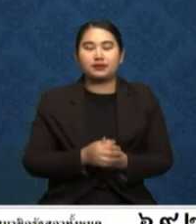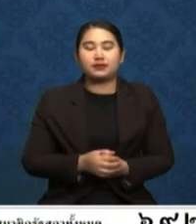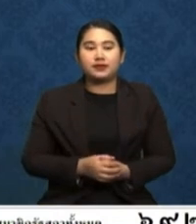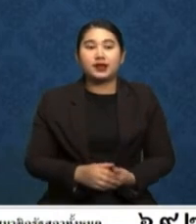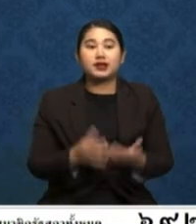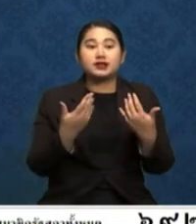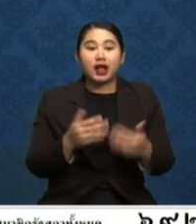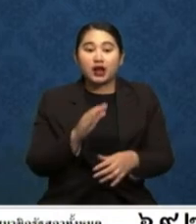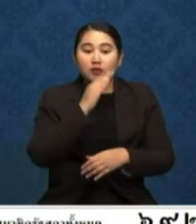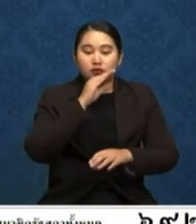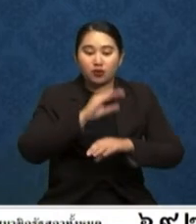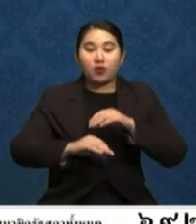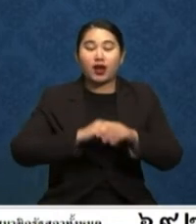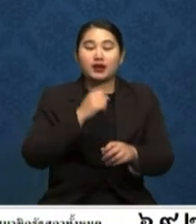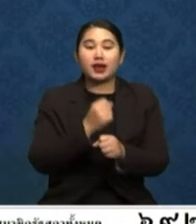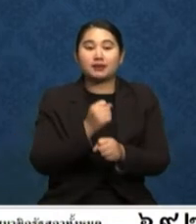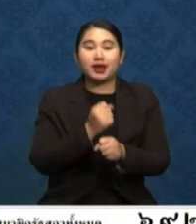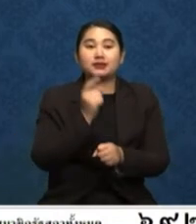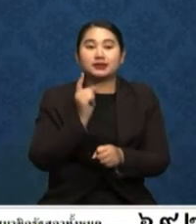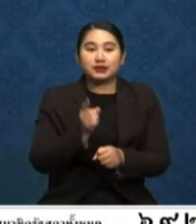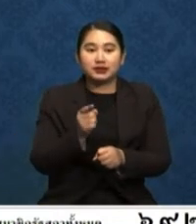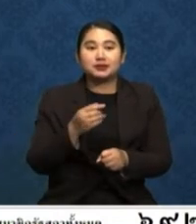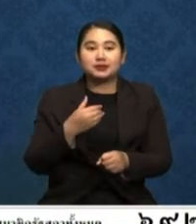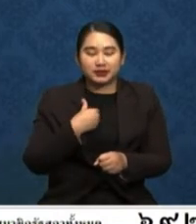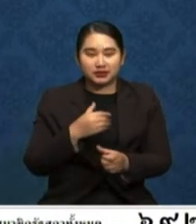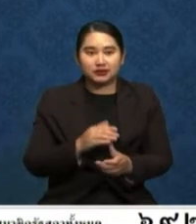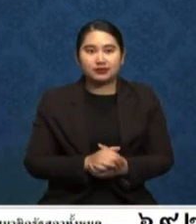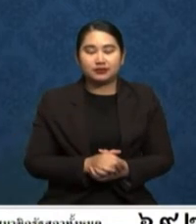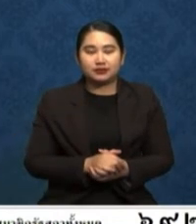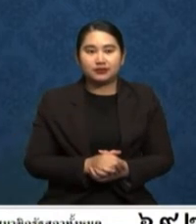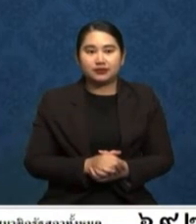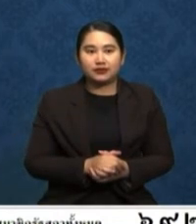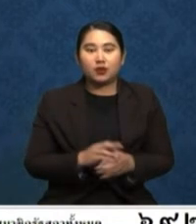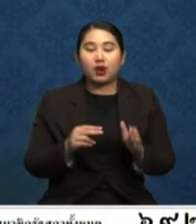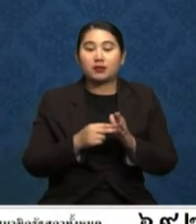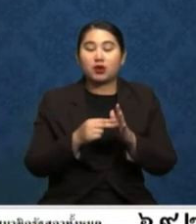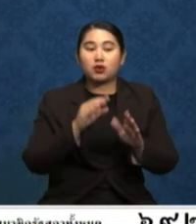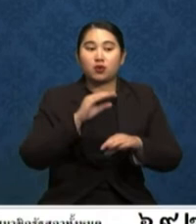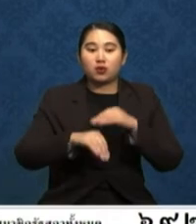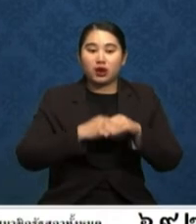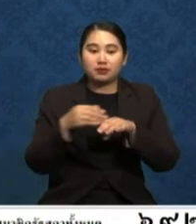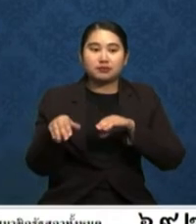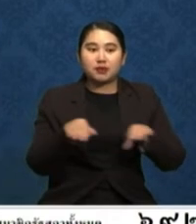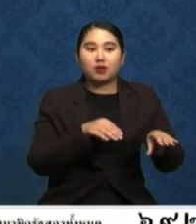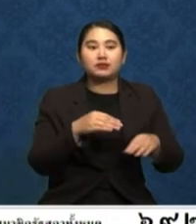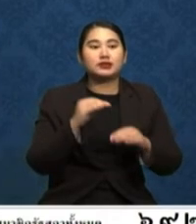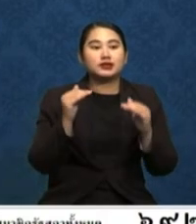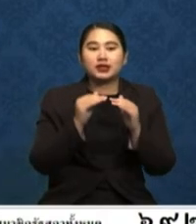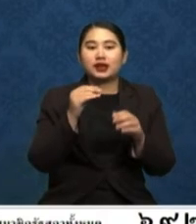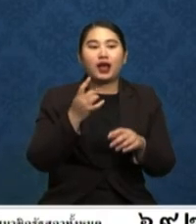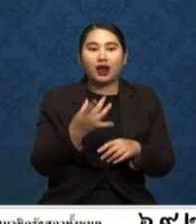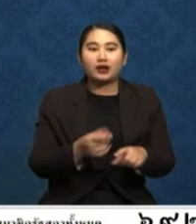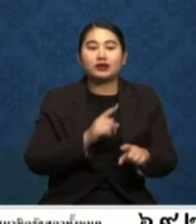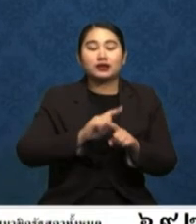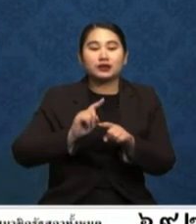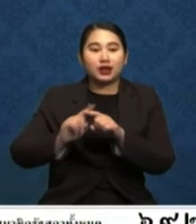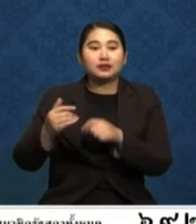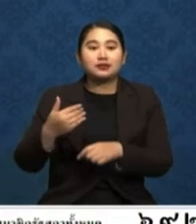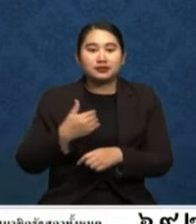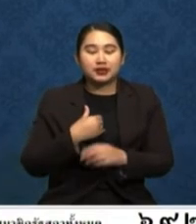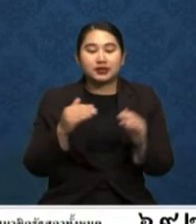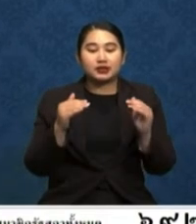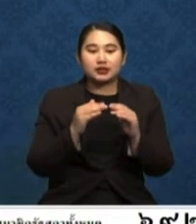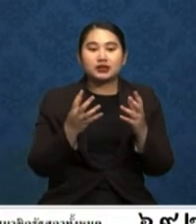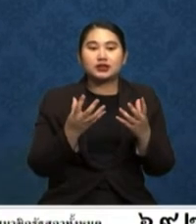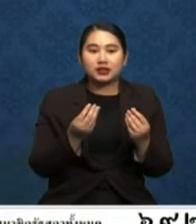แล้วถ้าโครงการนี้เกิดขึ้นจริงๆเนี่ยมันจะมาพร้อมสิทธิพิเศษมากมายนะคะสิทธิ์เหนือที่ดินรอบ